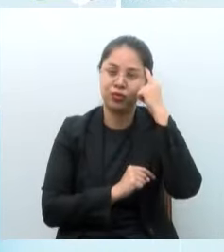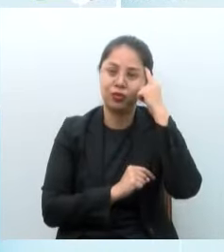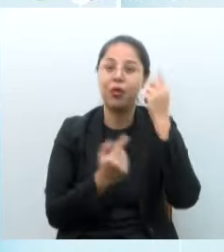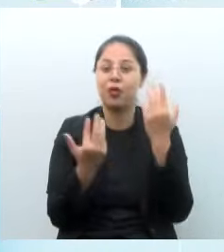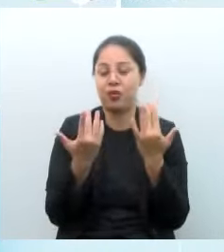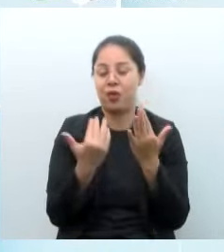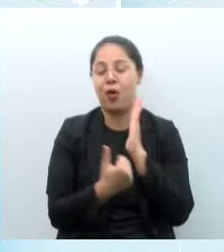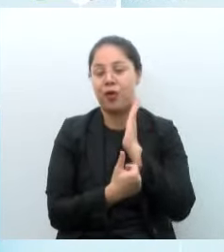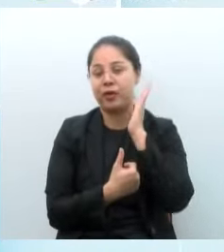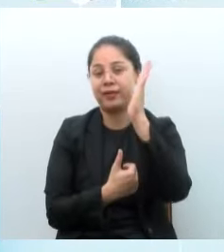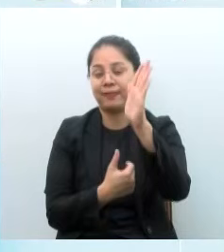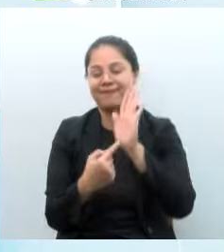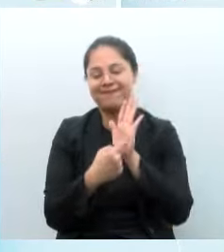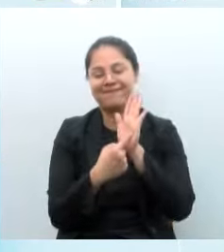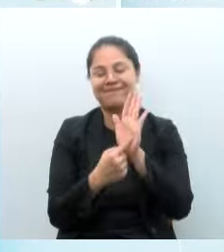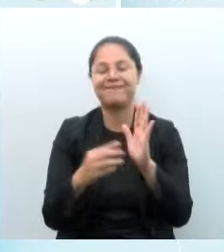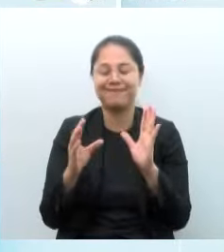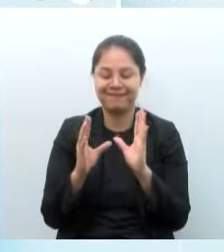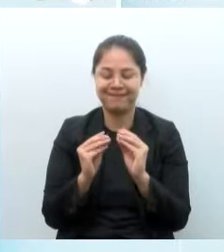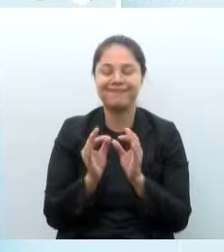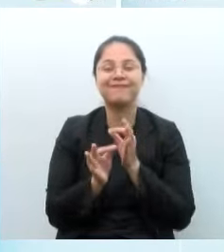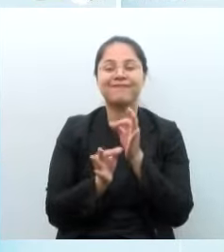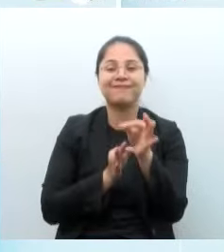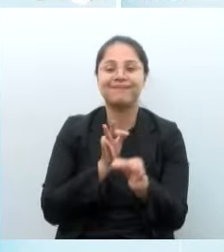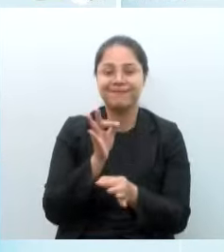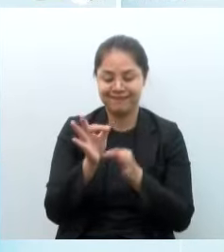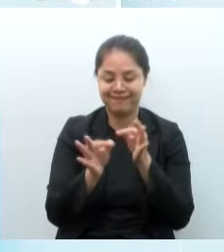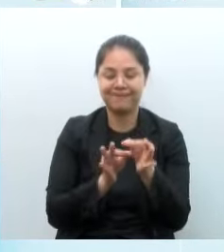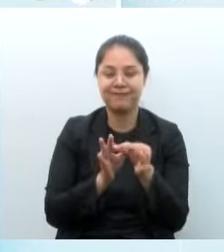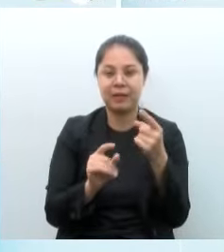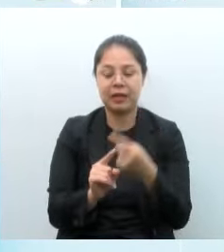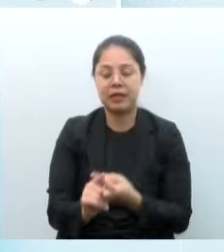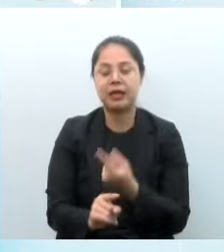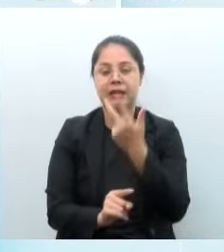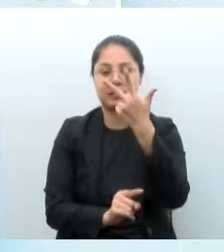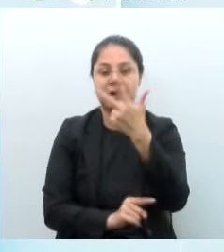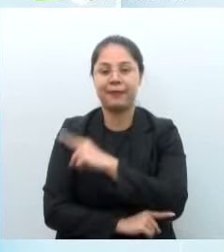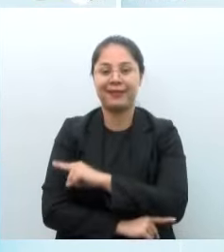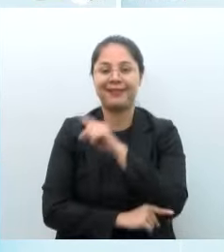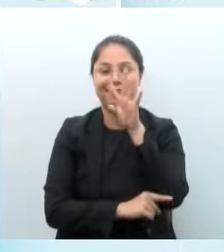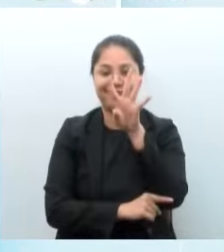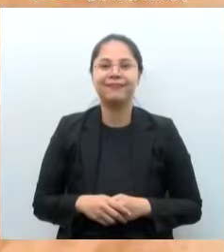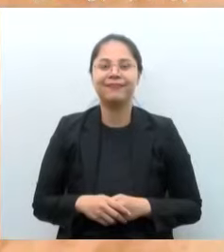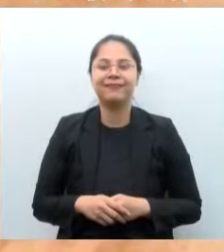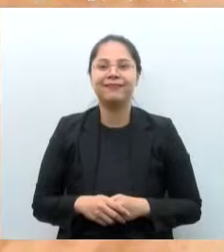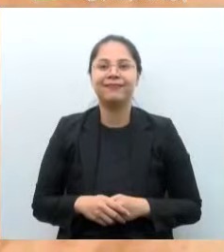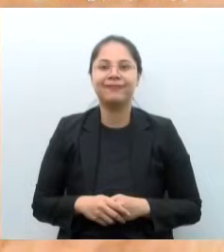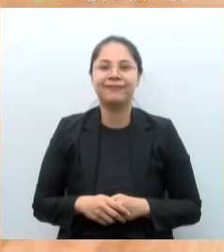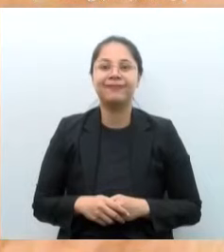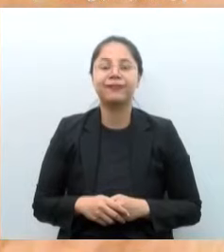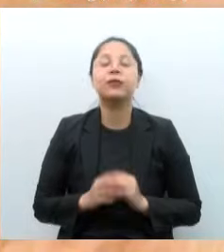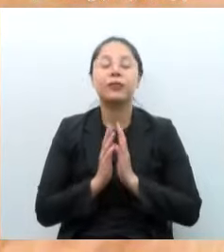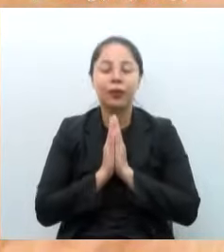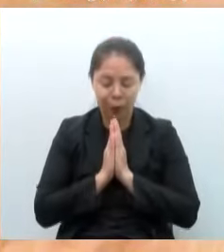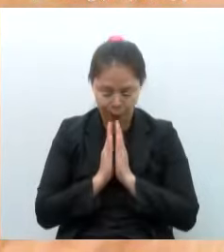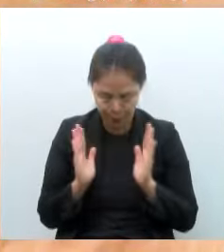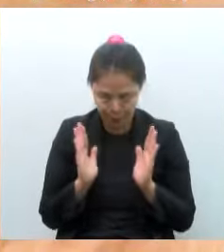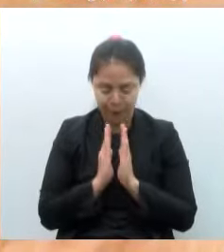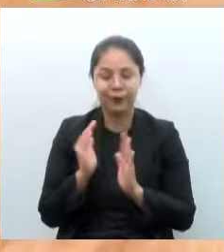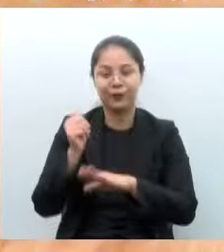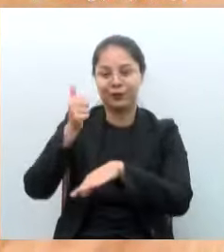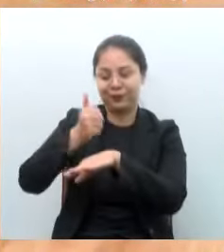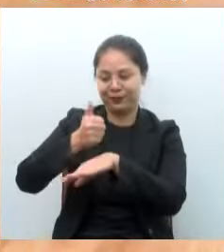จะนำเสนอในการที่จะประชุมชี้แจงในวันที่4มีนาคมนะครับขอบคุณครับ ค่ะต้องขอขอบคุณท่านผอ.สุภ